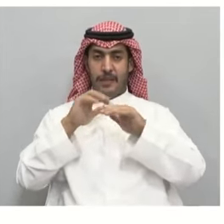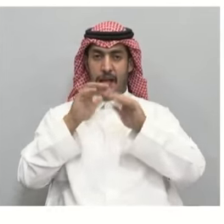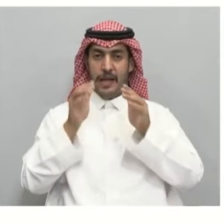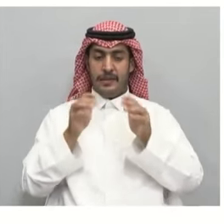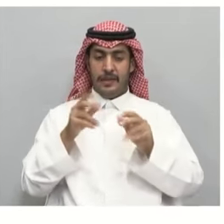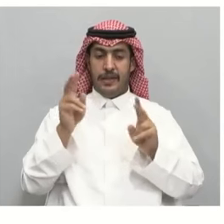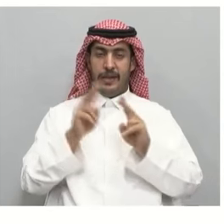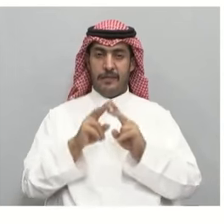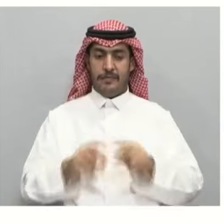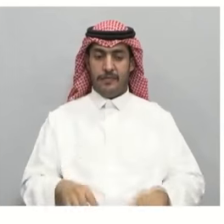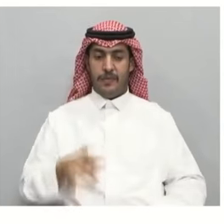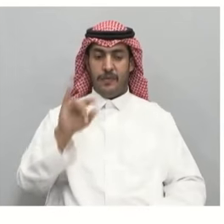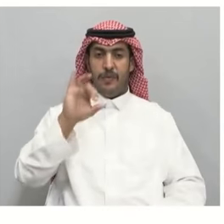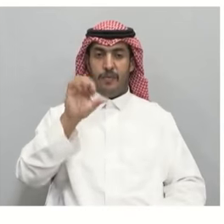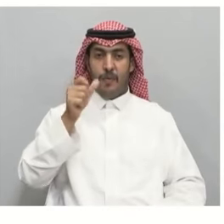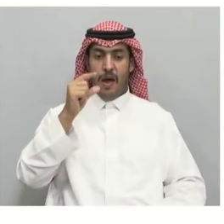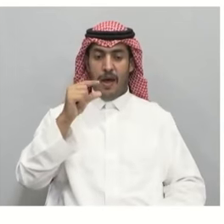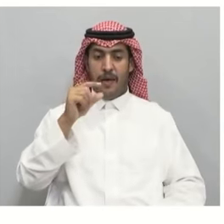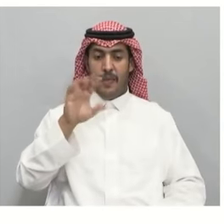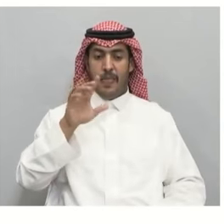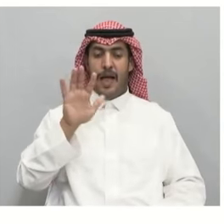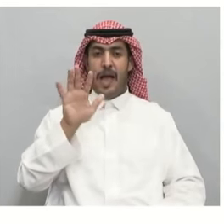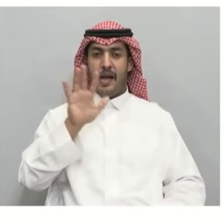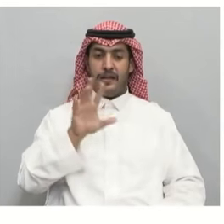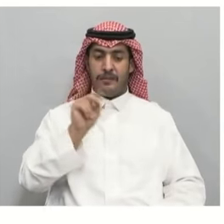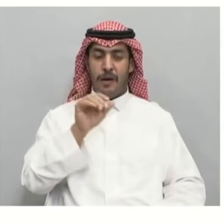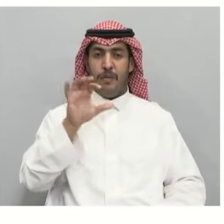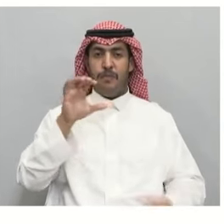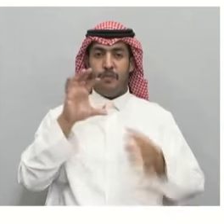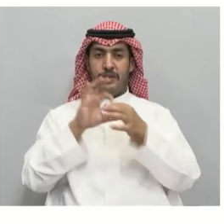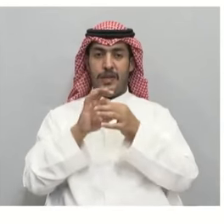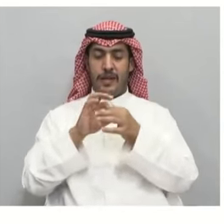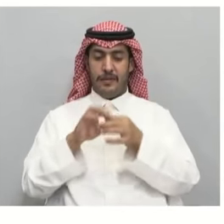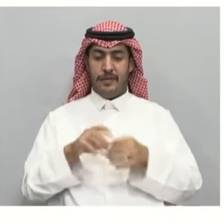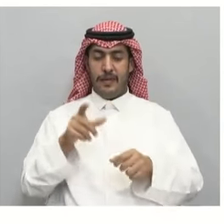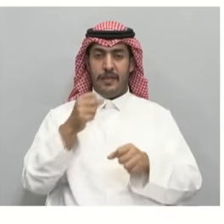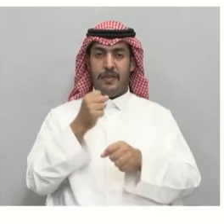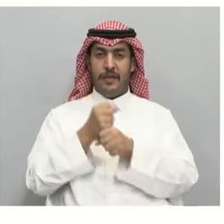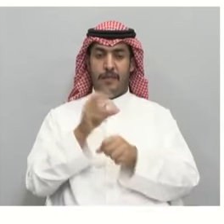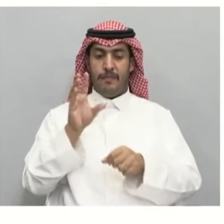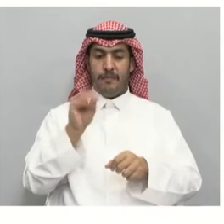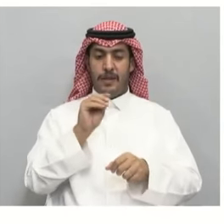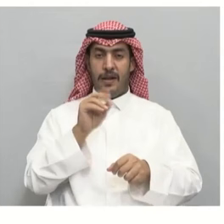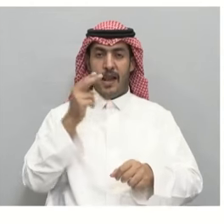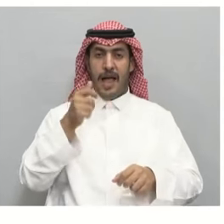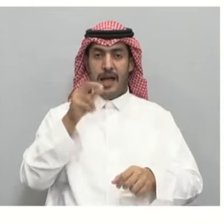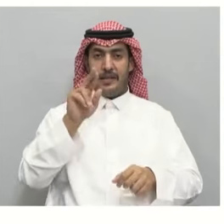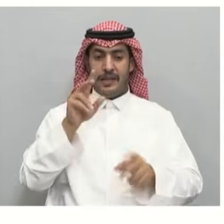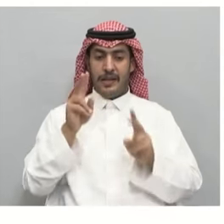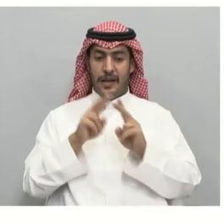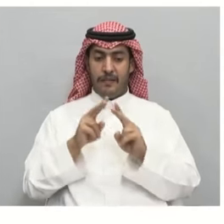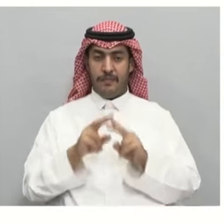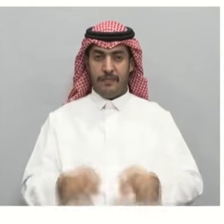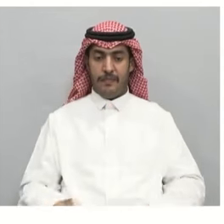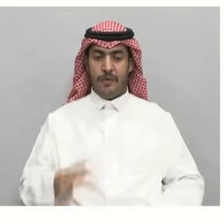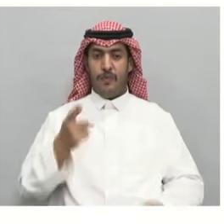بسهوله ومواد تسمى اشباه موصلات وهي التي تعمل بعض الاحيان كعازل الكهرباء وبعض